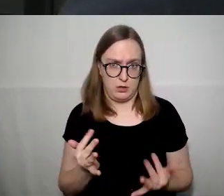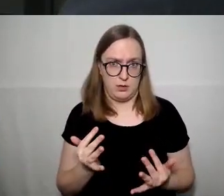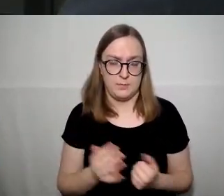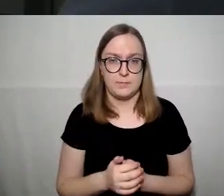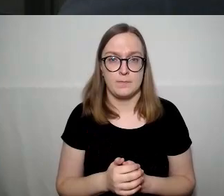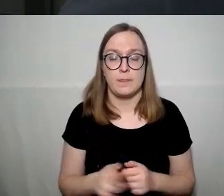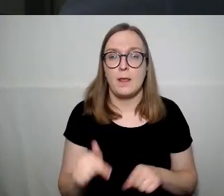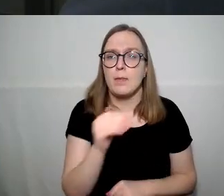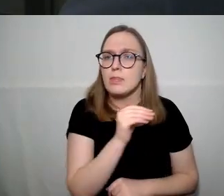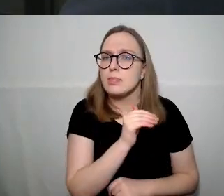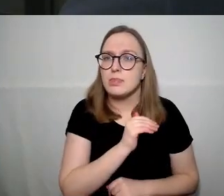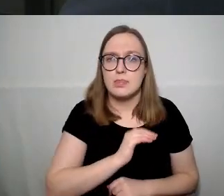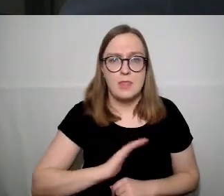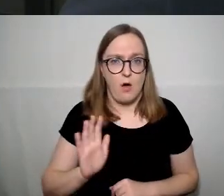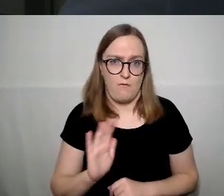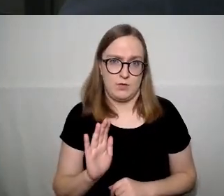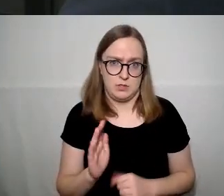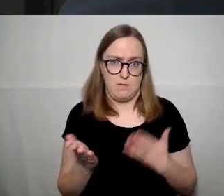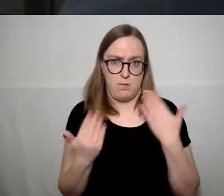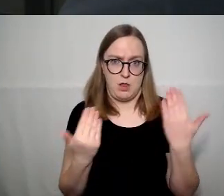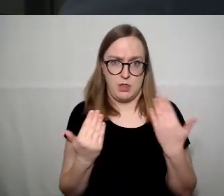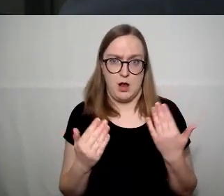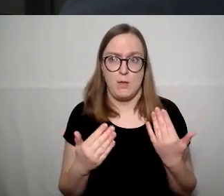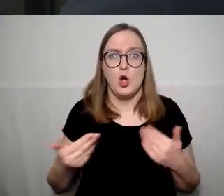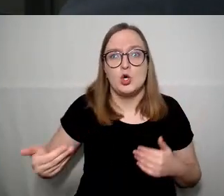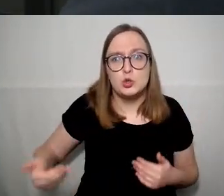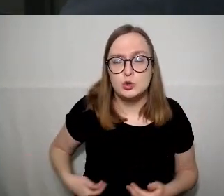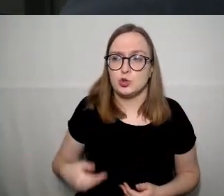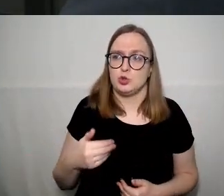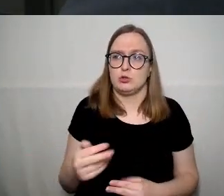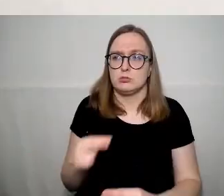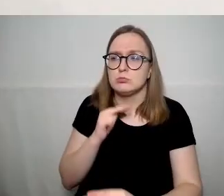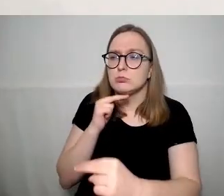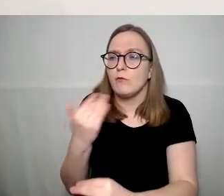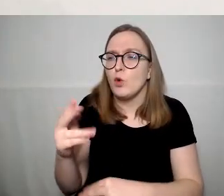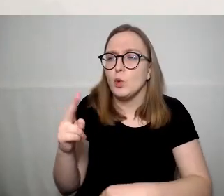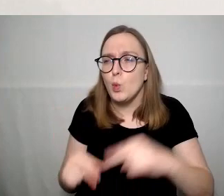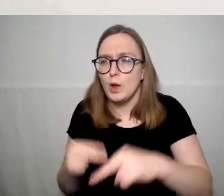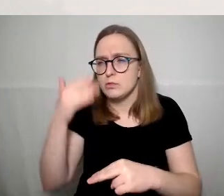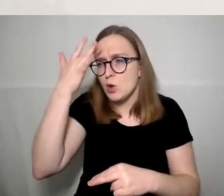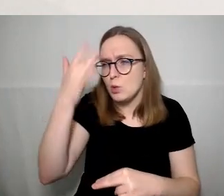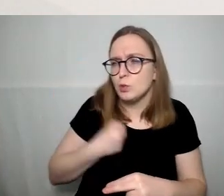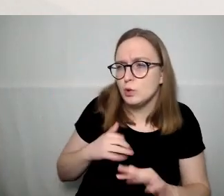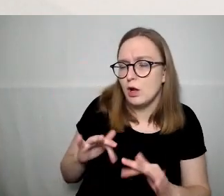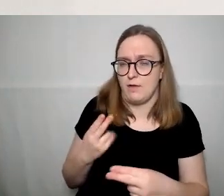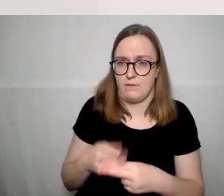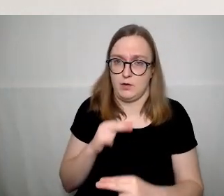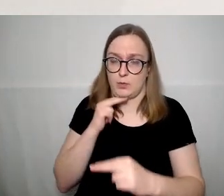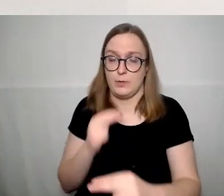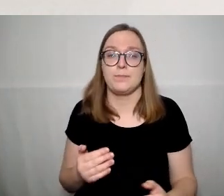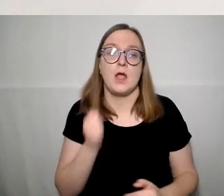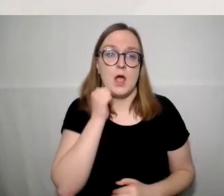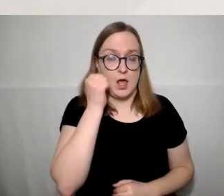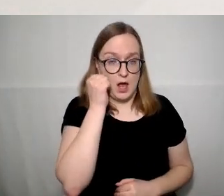Neformalus bendravimas, o realus nuotaikų nuomonių išklausimas. Ačiū Jums. Liberalų sąjūdis, Gediminas